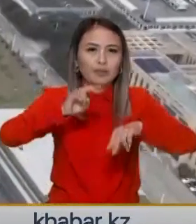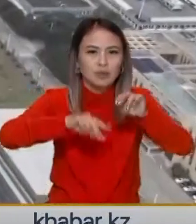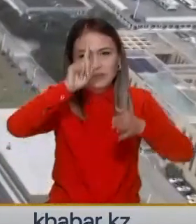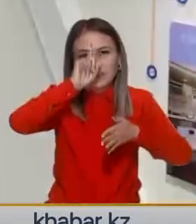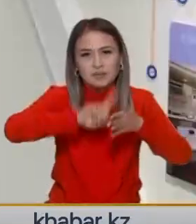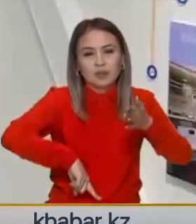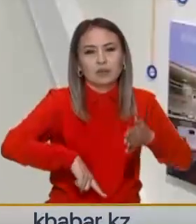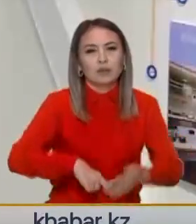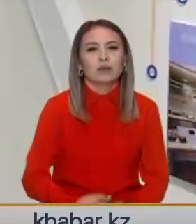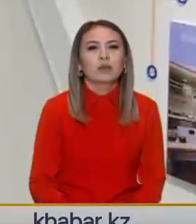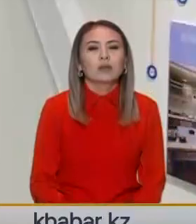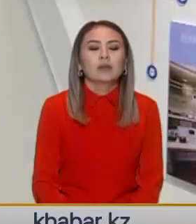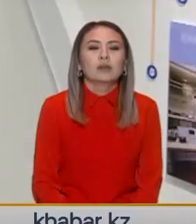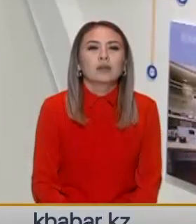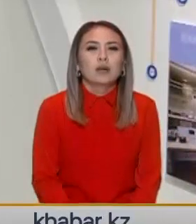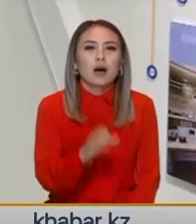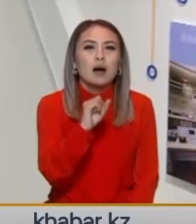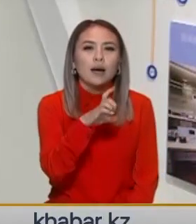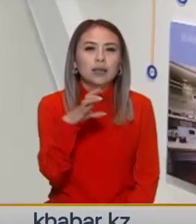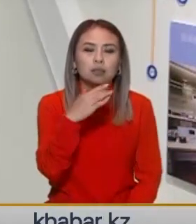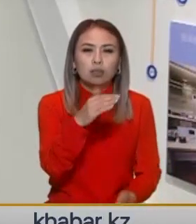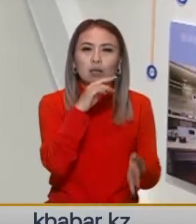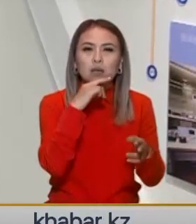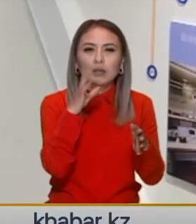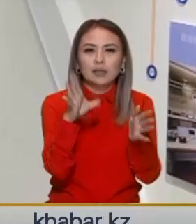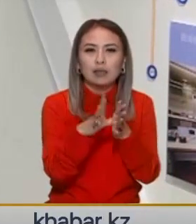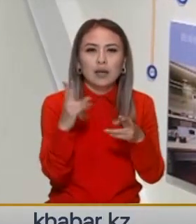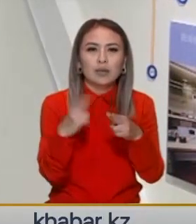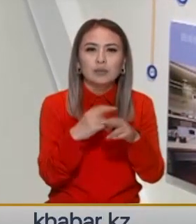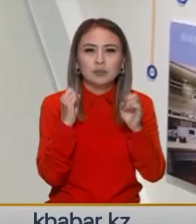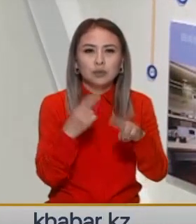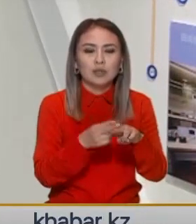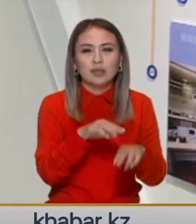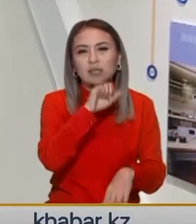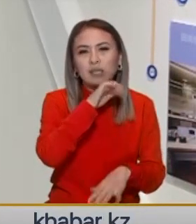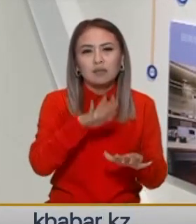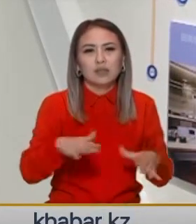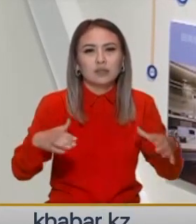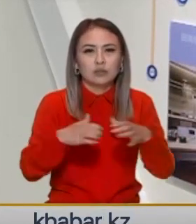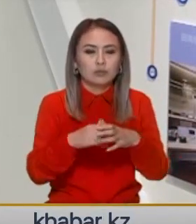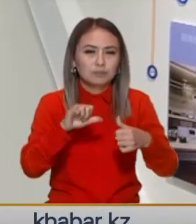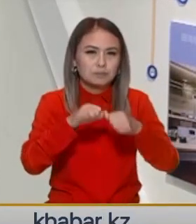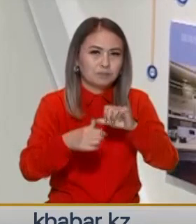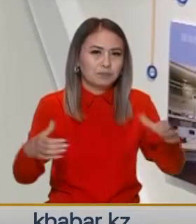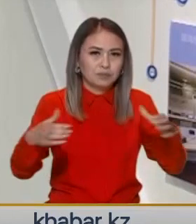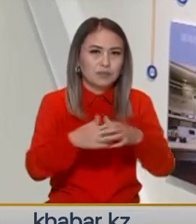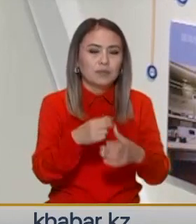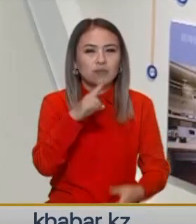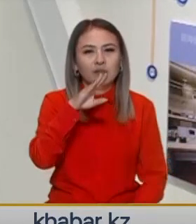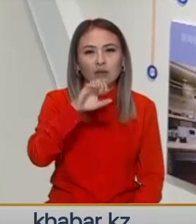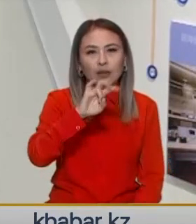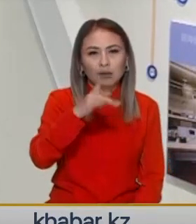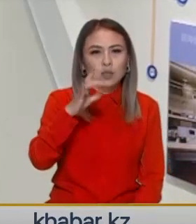түрде айтып отыр. АЭС бұл энергетикалық қауіпсіздік. Мәселен, Тяньвэн АЭС-інің құрылысы тұтас Цянсу